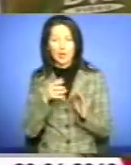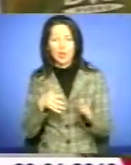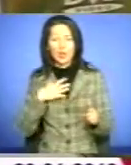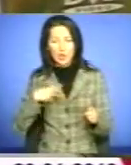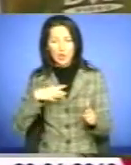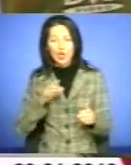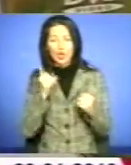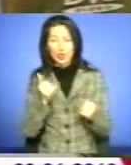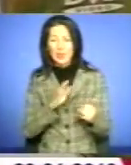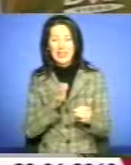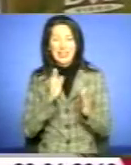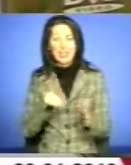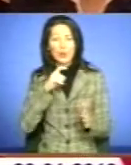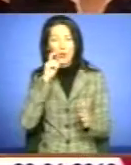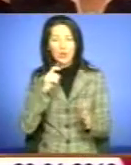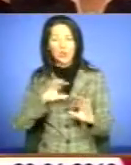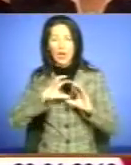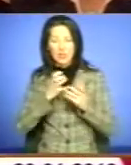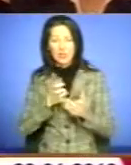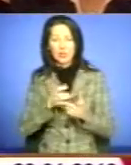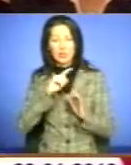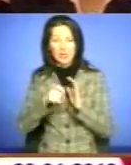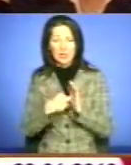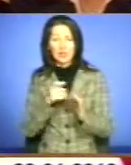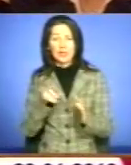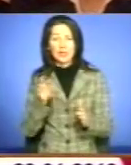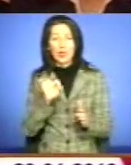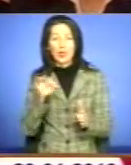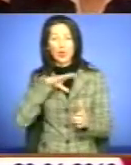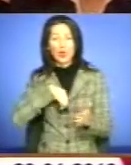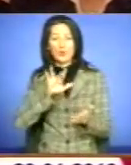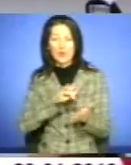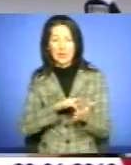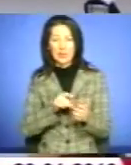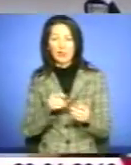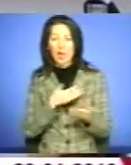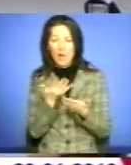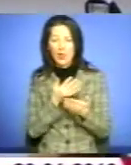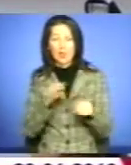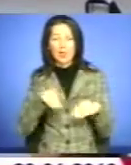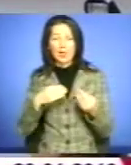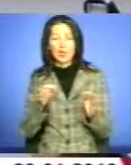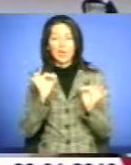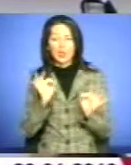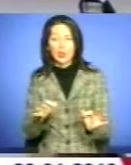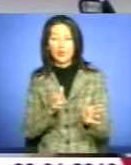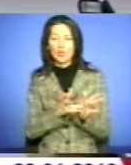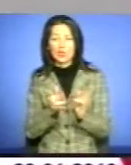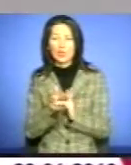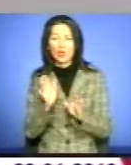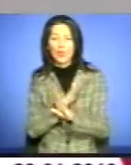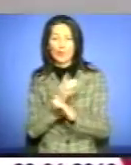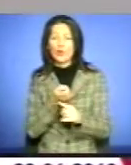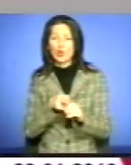про паломницький центр Зарваницю. Адже стрічка передає справжню духовну християнську атмосферу цього місця. Я вам скажу